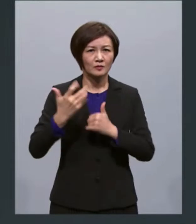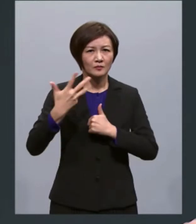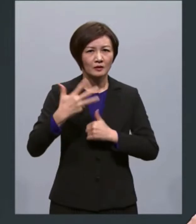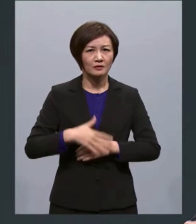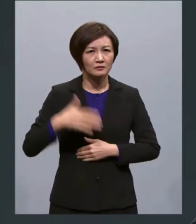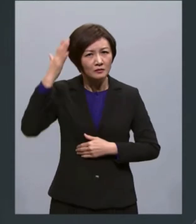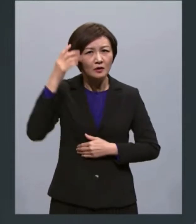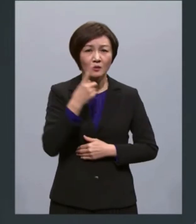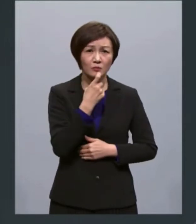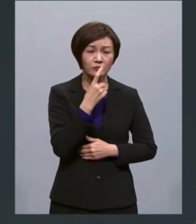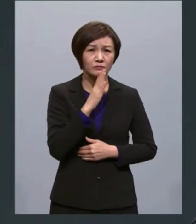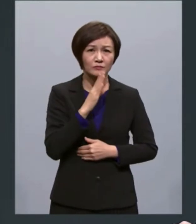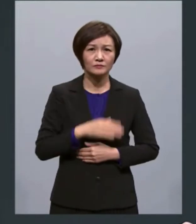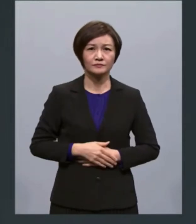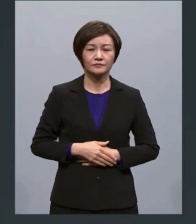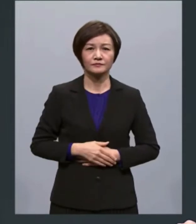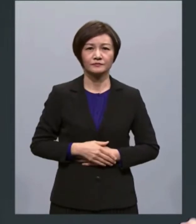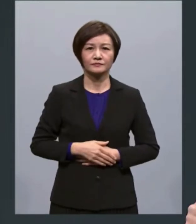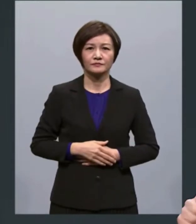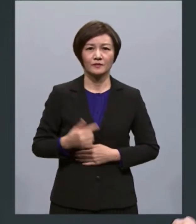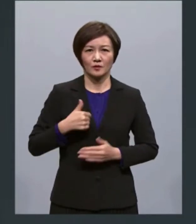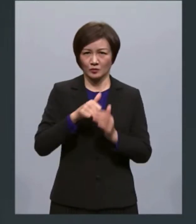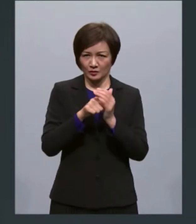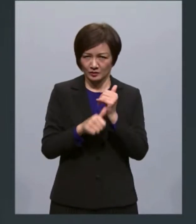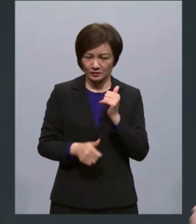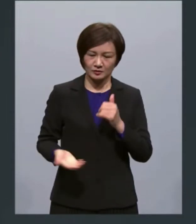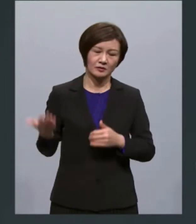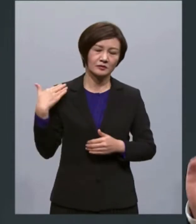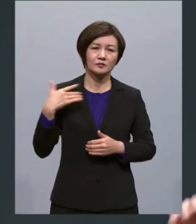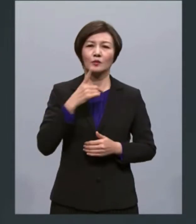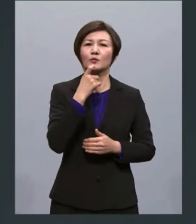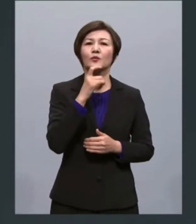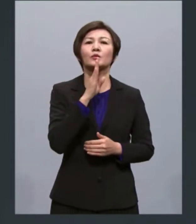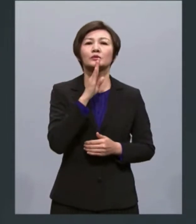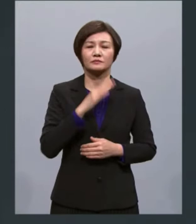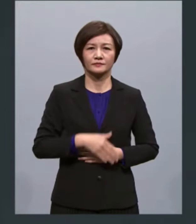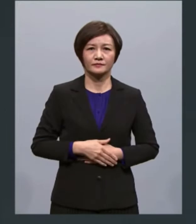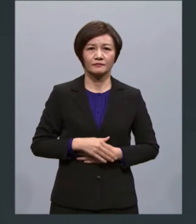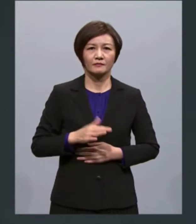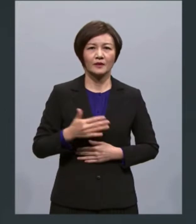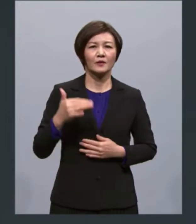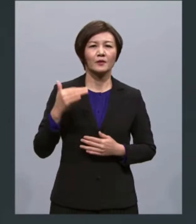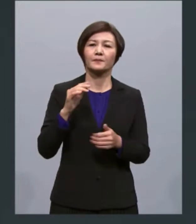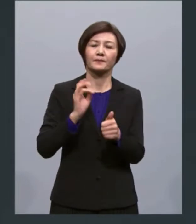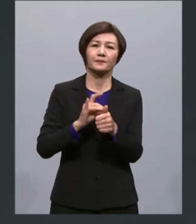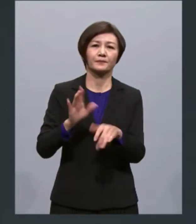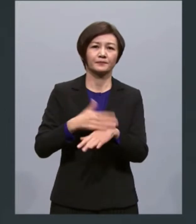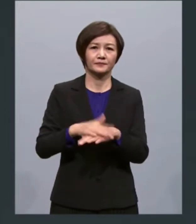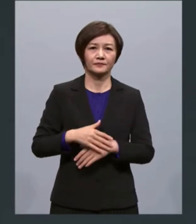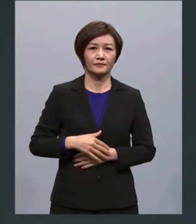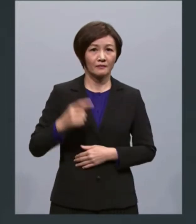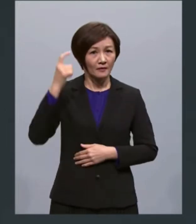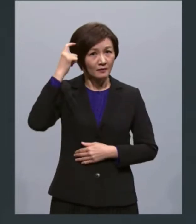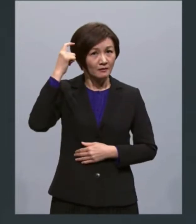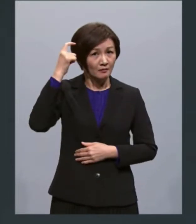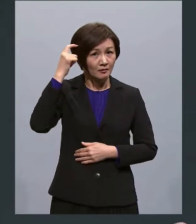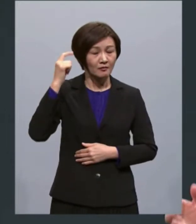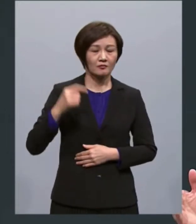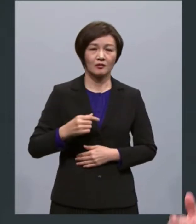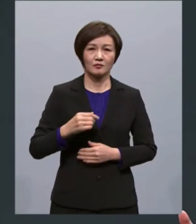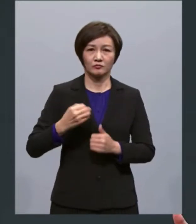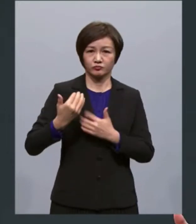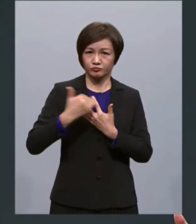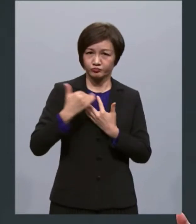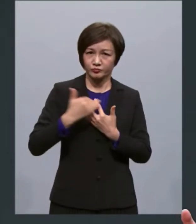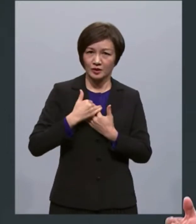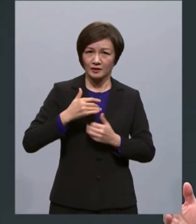柯文哲是绿的吗？我的出身背景是绿的，我也不隐瞒。但是这个意识形态并没有干扰我当